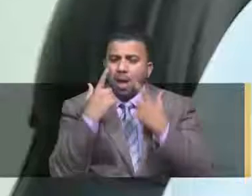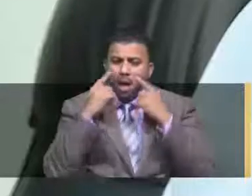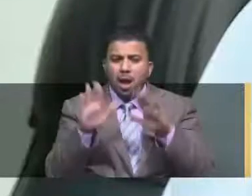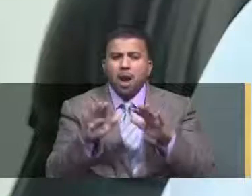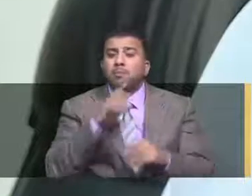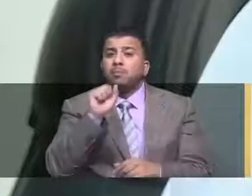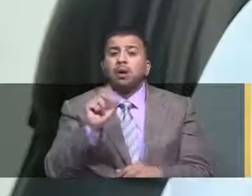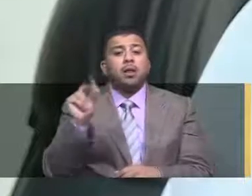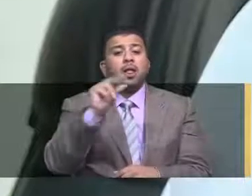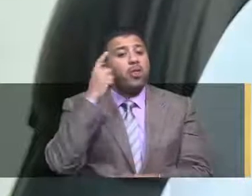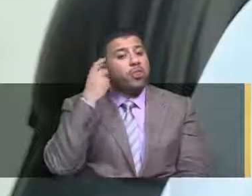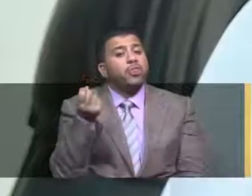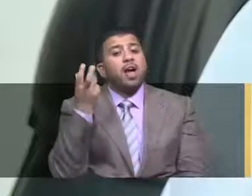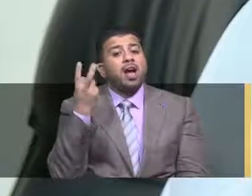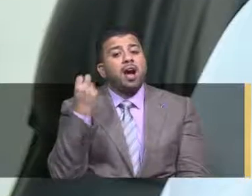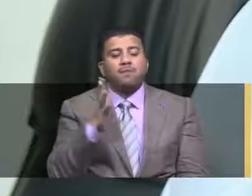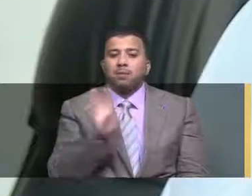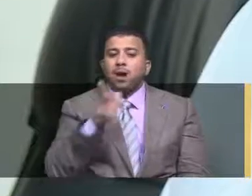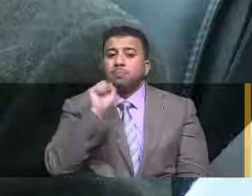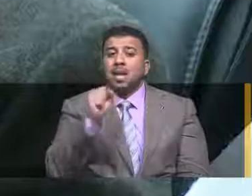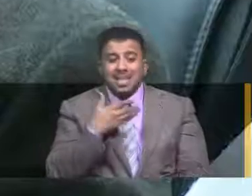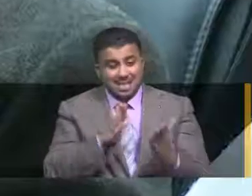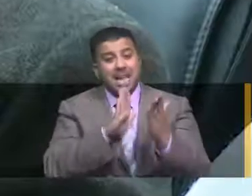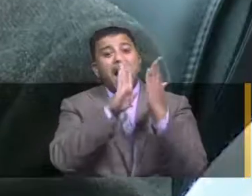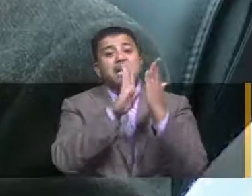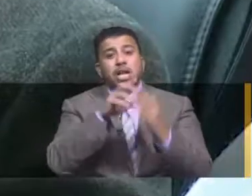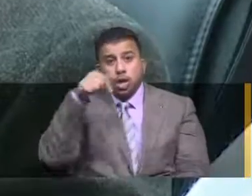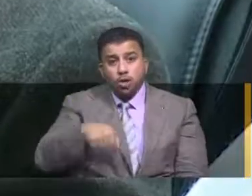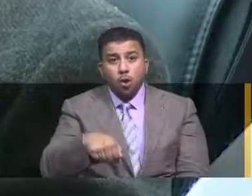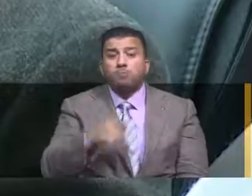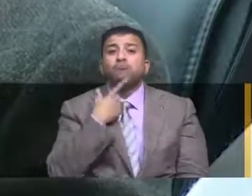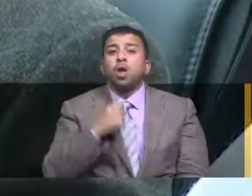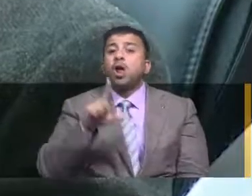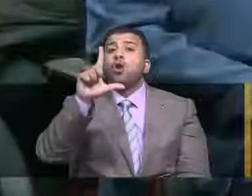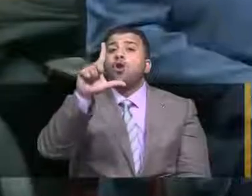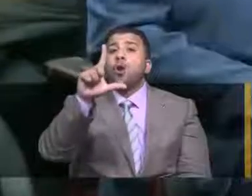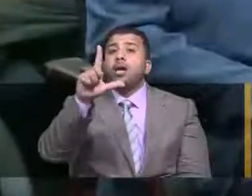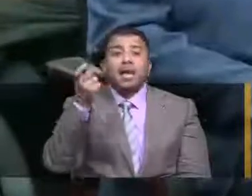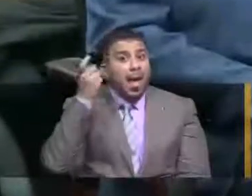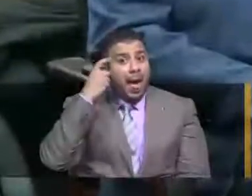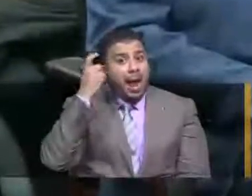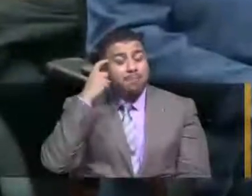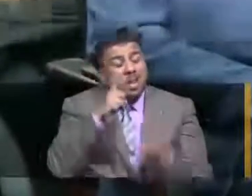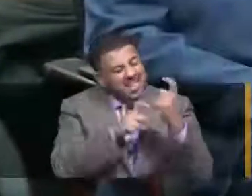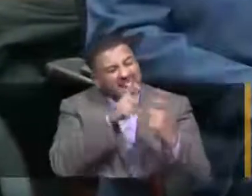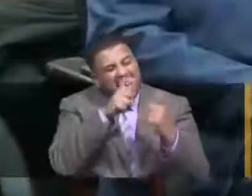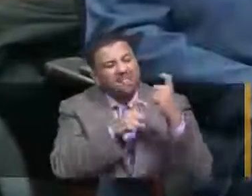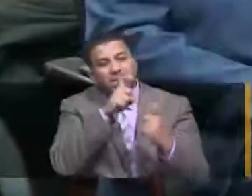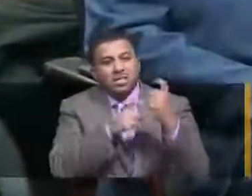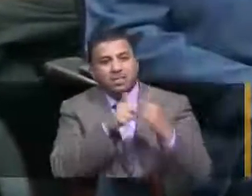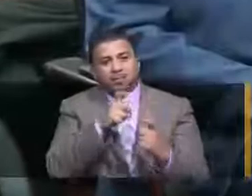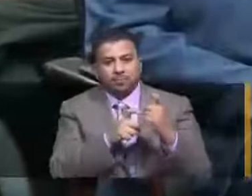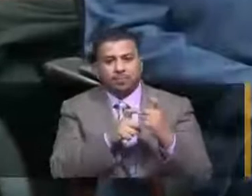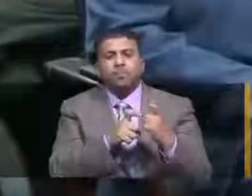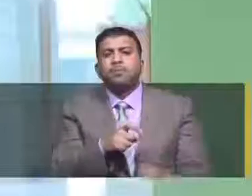الحقيقي اليوم هو جعلها لغة علم تنافس نظيراتها. الموعد لا يريده أصحابه أن يكون مجرد